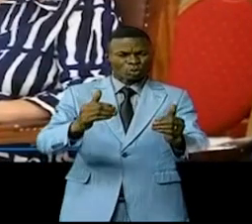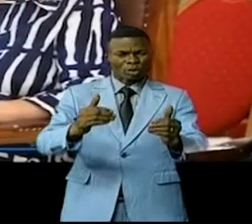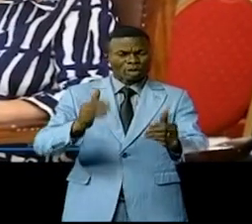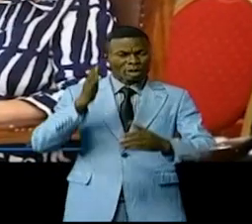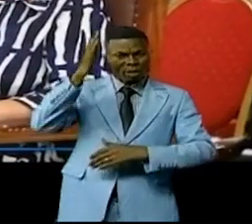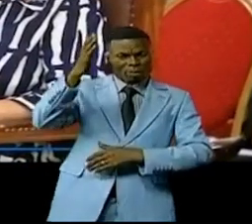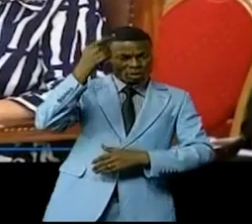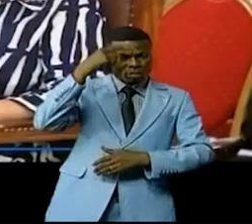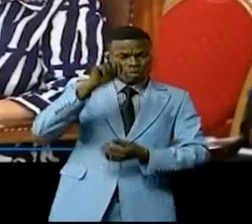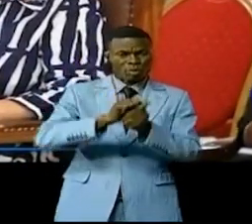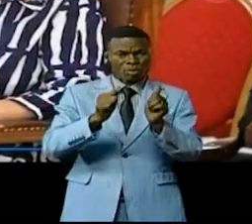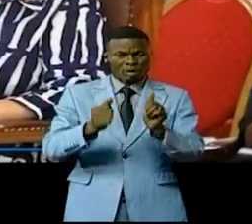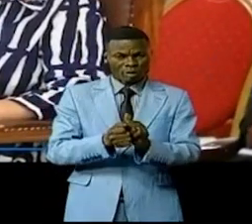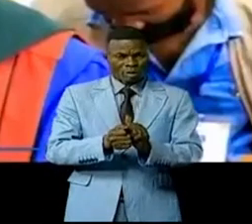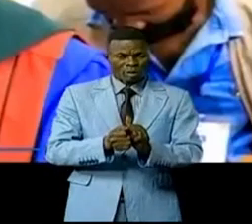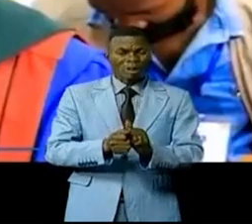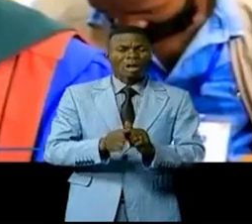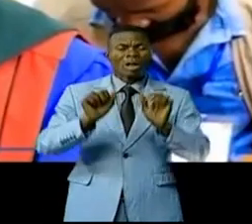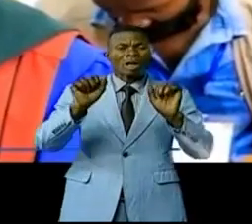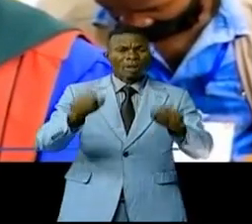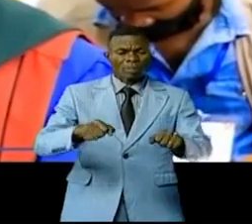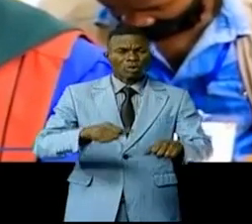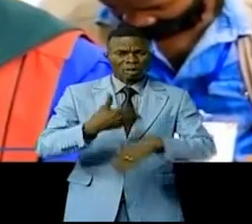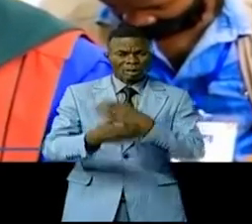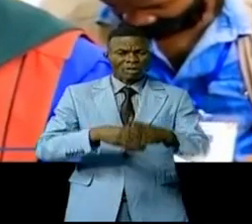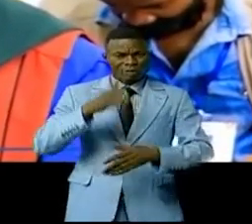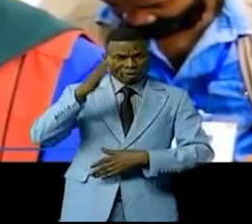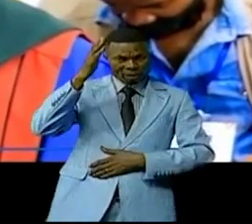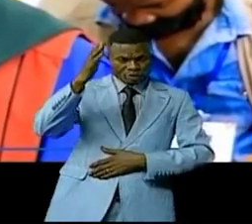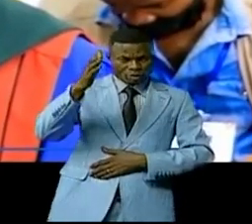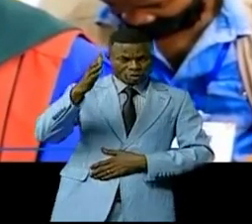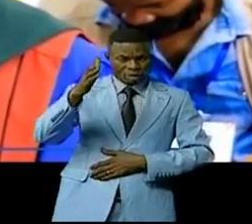le compte de ce qui est possible de réaliser